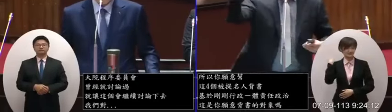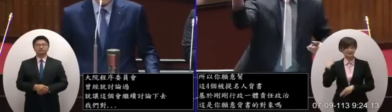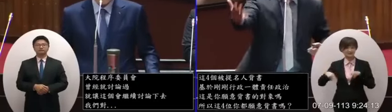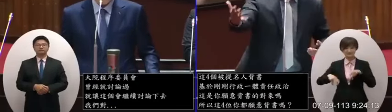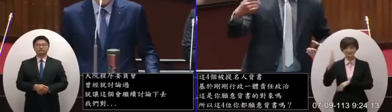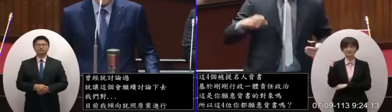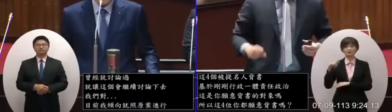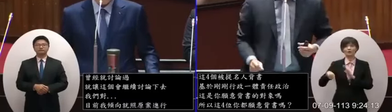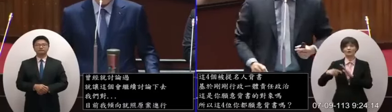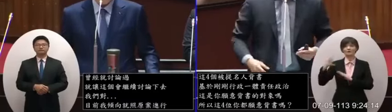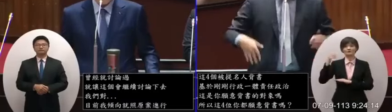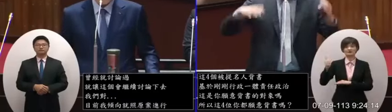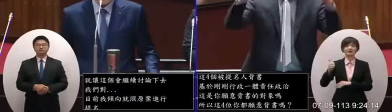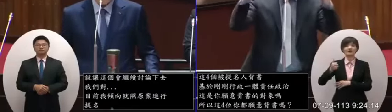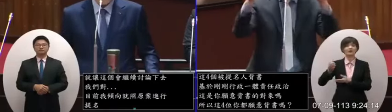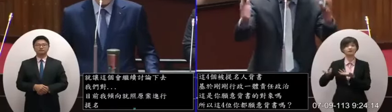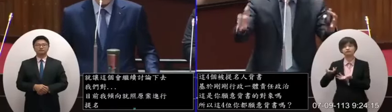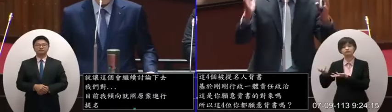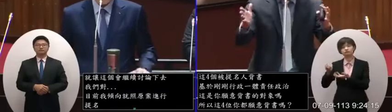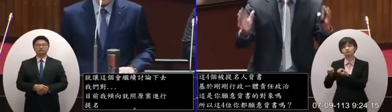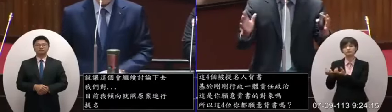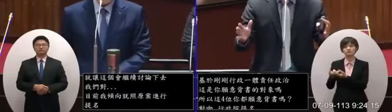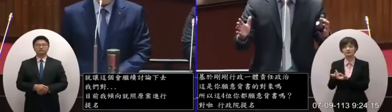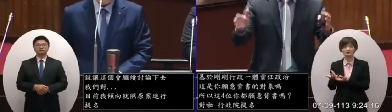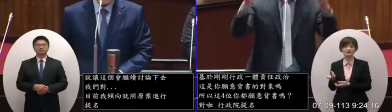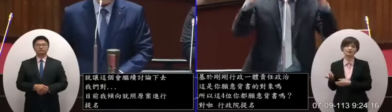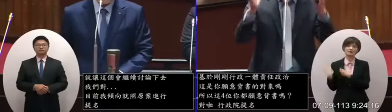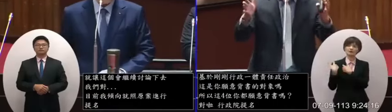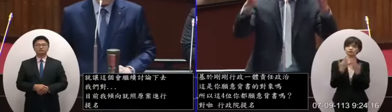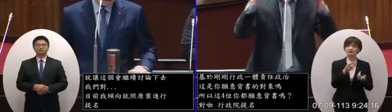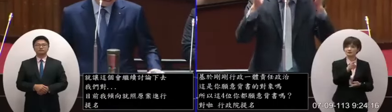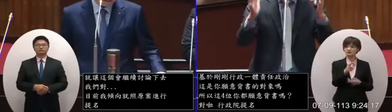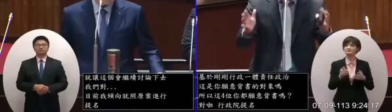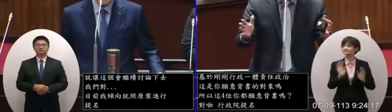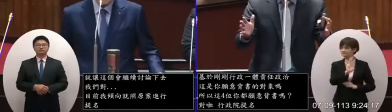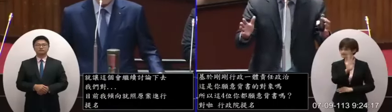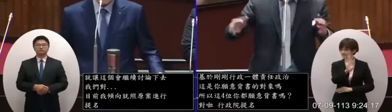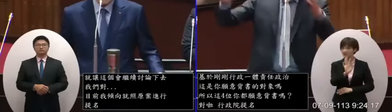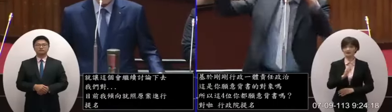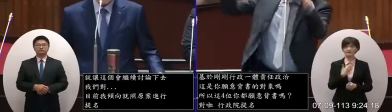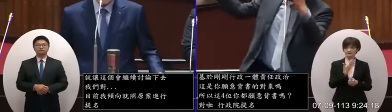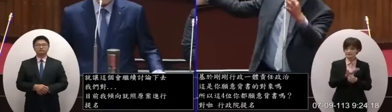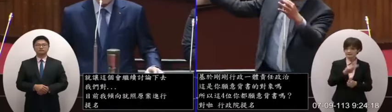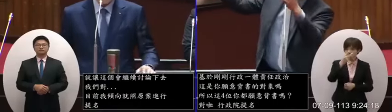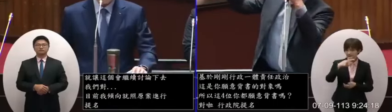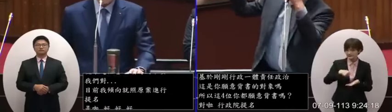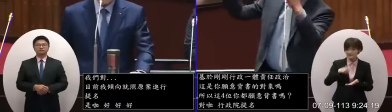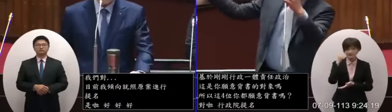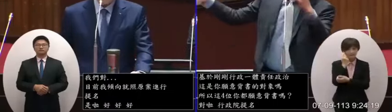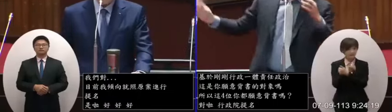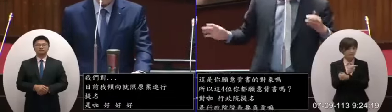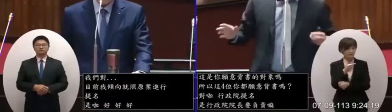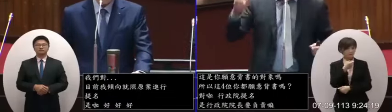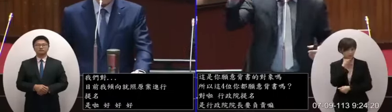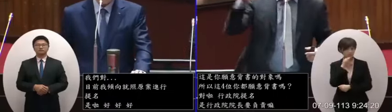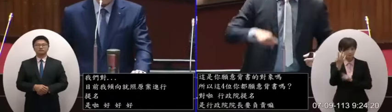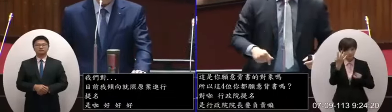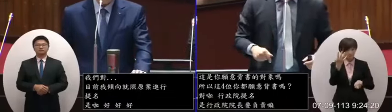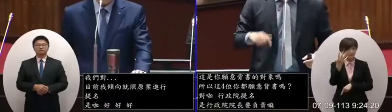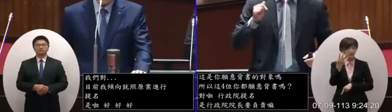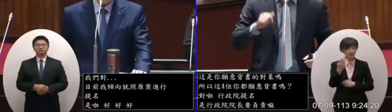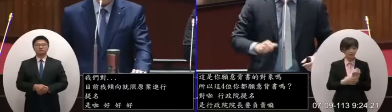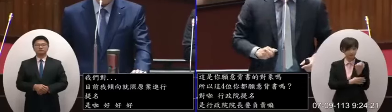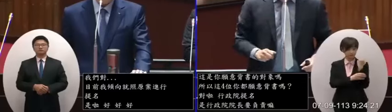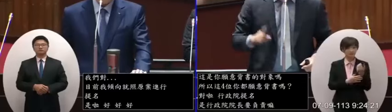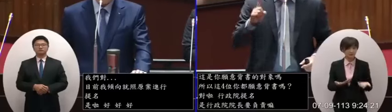的锅甩到你身上，所以给你善意的，给你再一次的机会考虑。你愿意帮这四位背书，我今天在